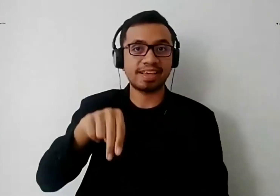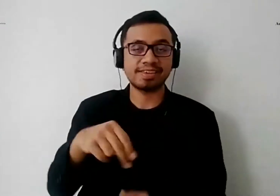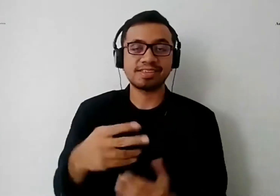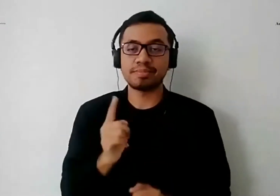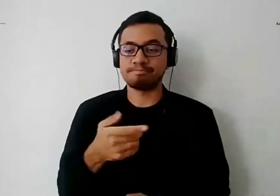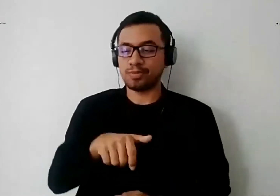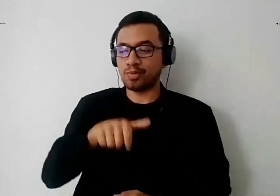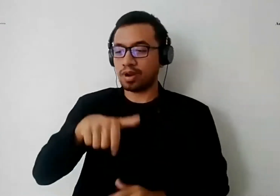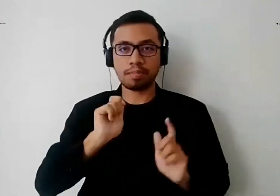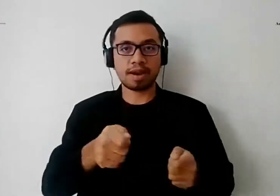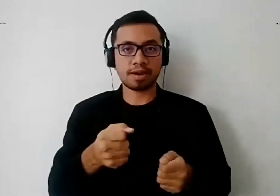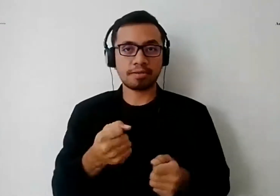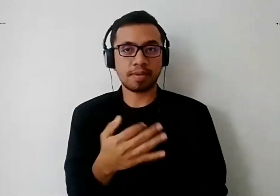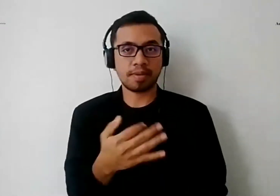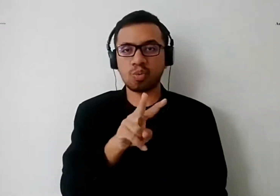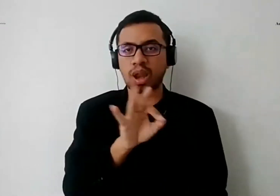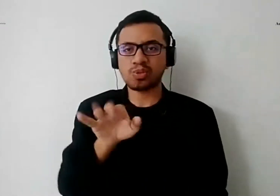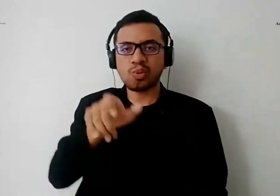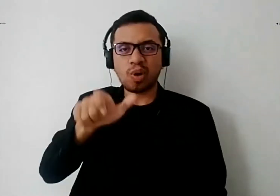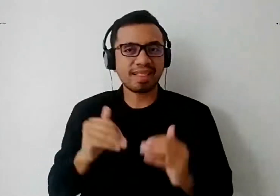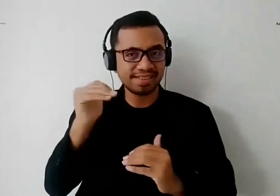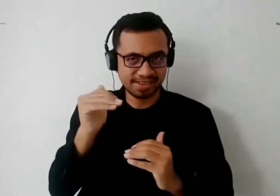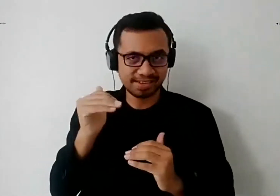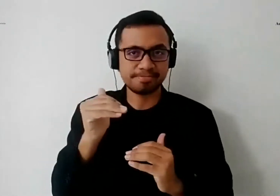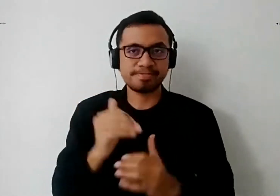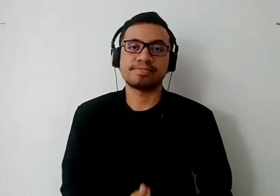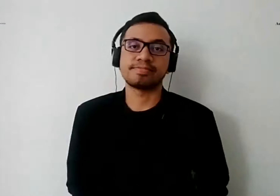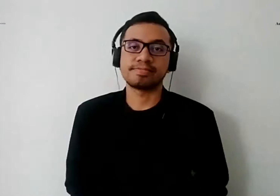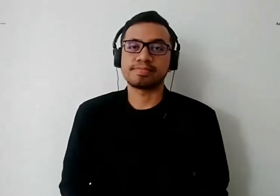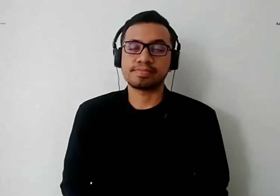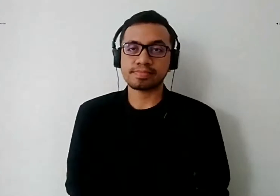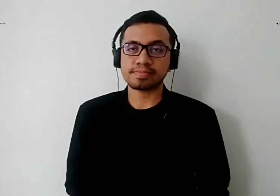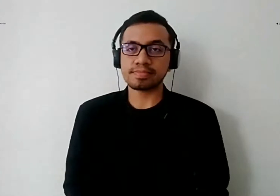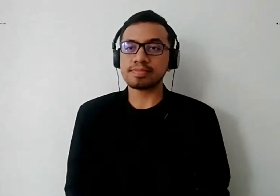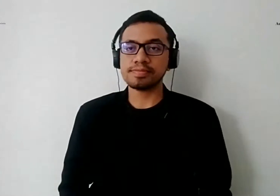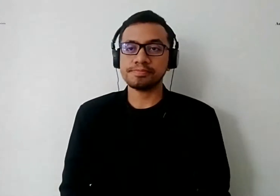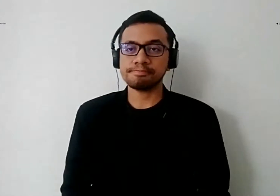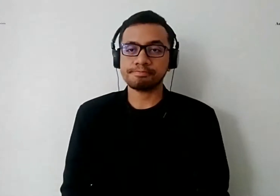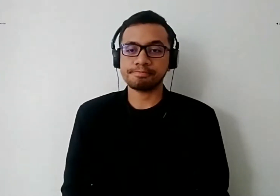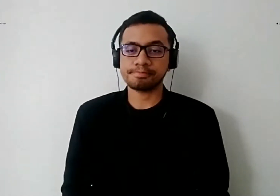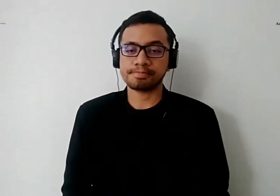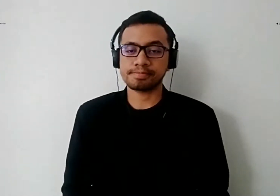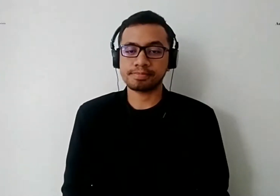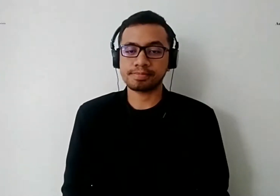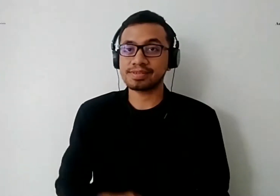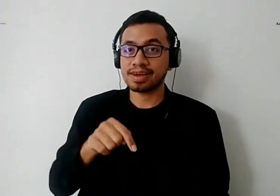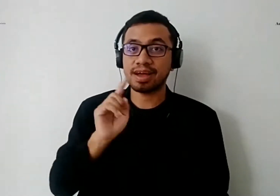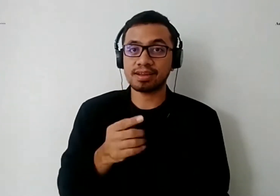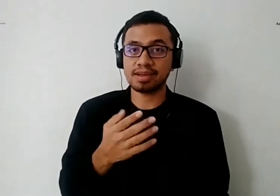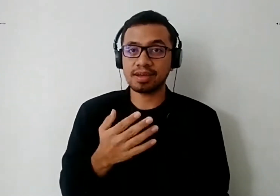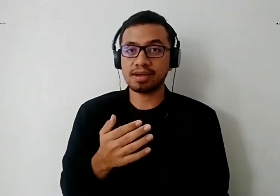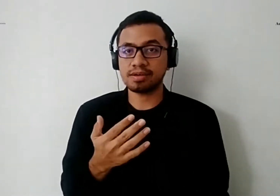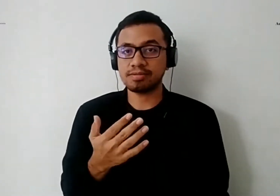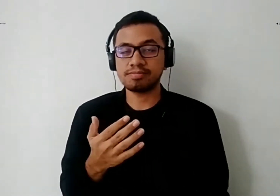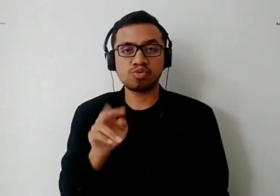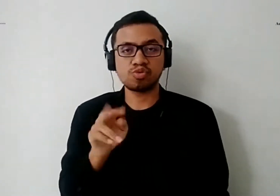kita mendapat lebih dari 200 orang. Hari ini seperti yang Ibu Bapak lihat, kita ada dua orang dibantu